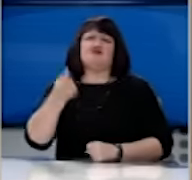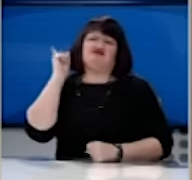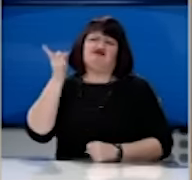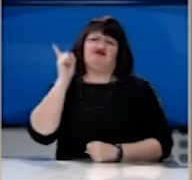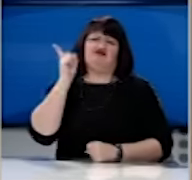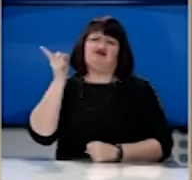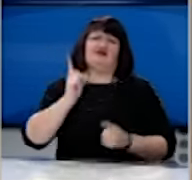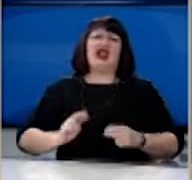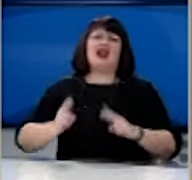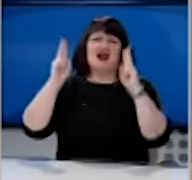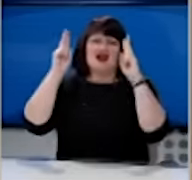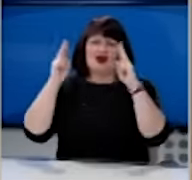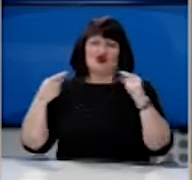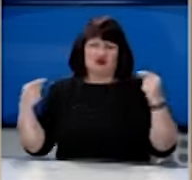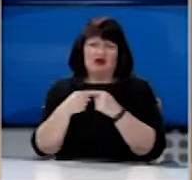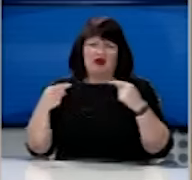και τον ενεργειακό πόλεμο